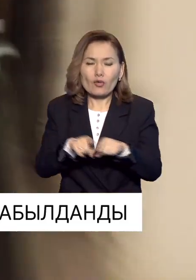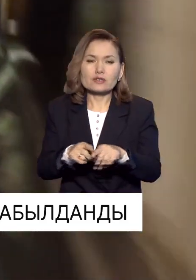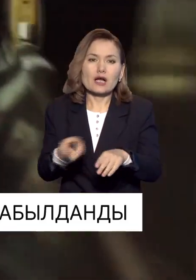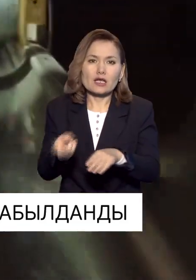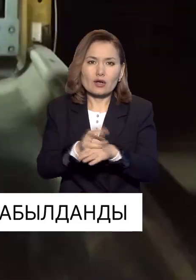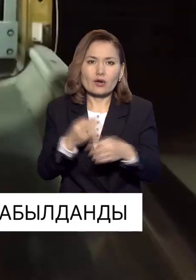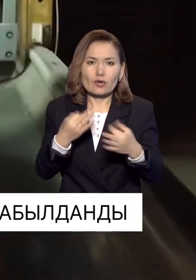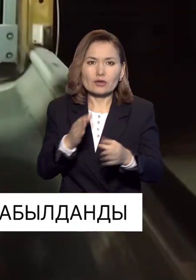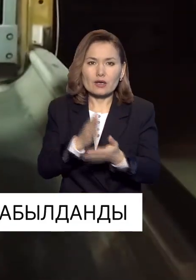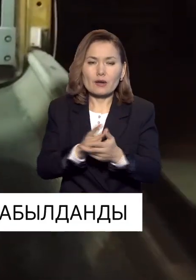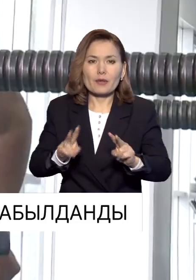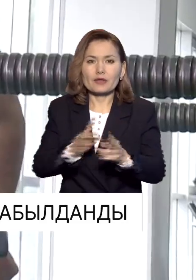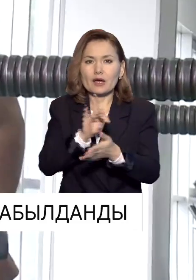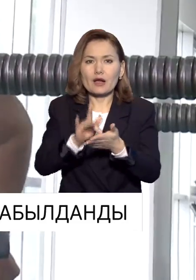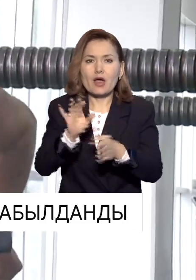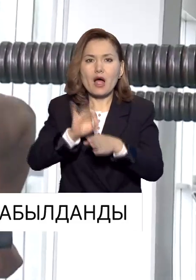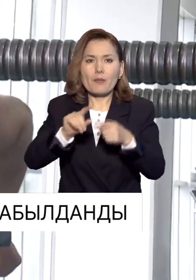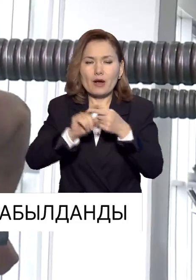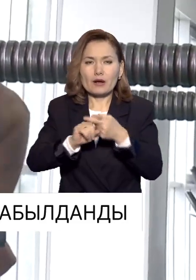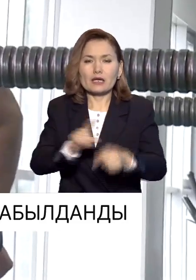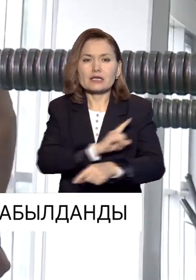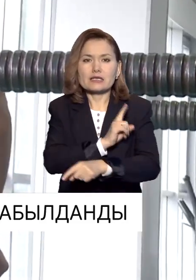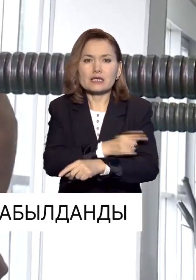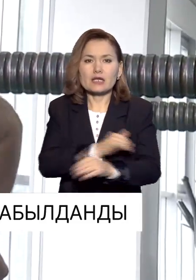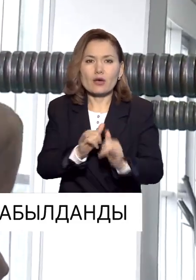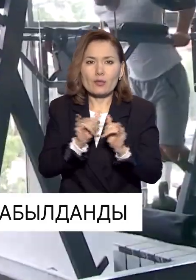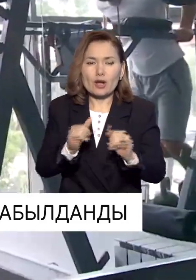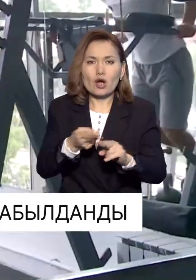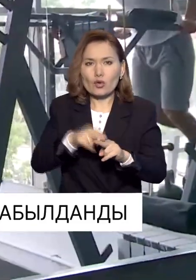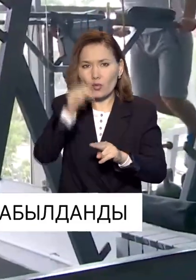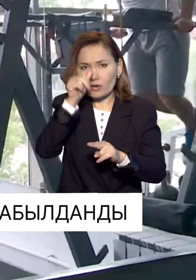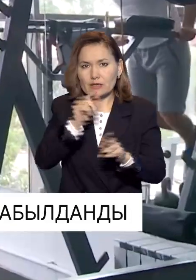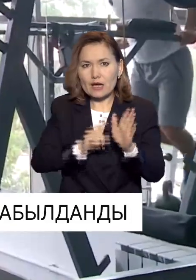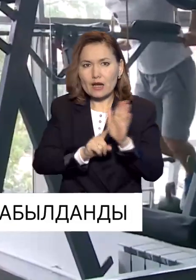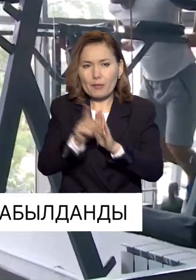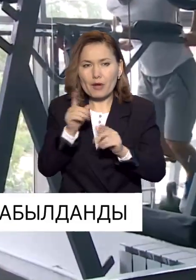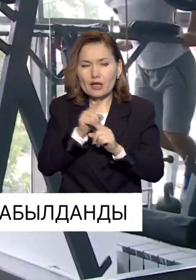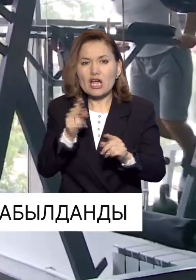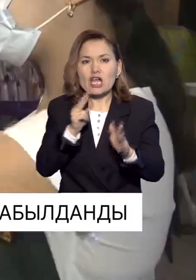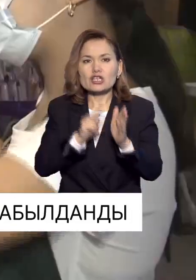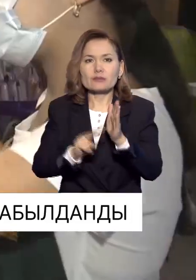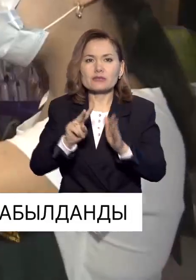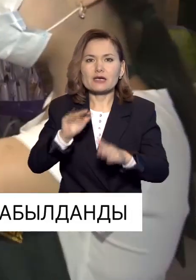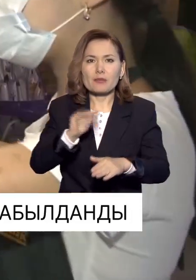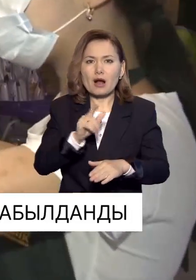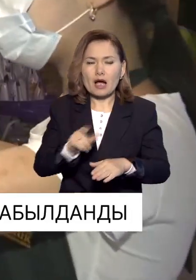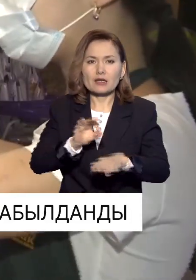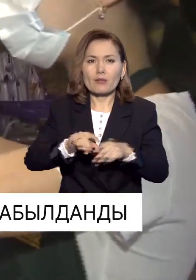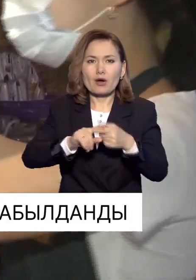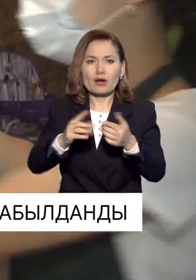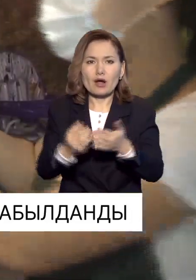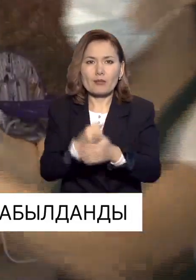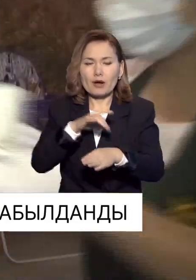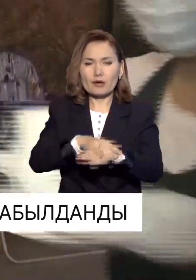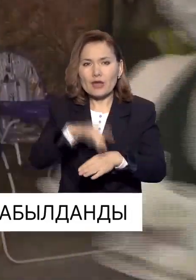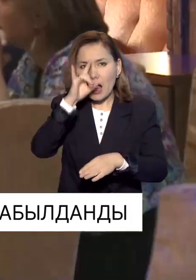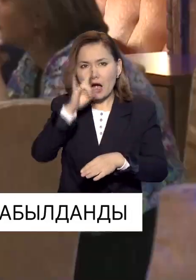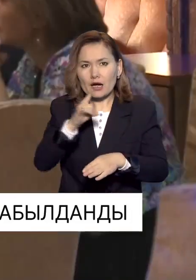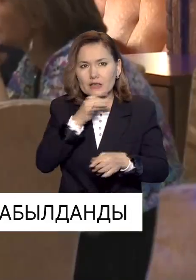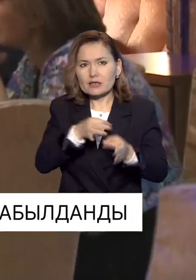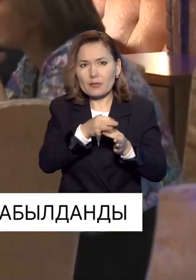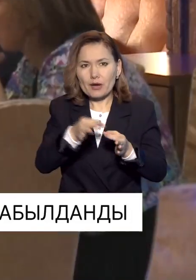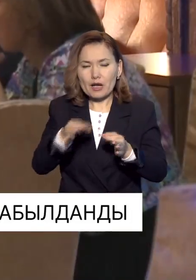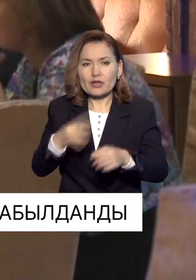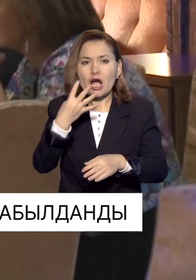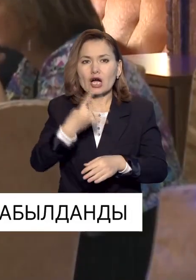ұлғайтылды. Алайда елордада вирус жұқтыру жағдайы ушығып тұр. Осы айдың басынан бері 72 мың адам ауруға шалдыққан. Бұл ел аумағында індетке